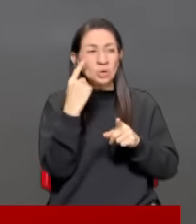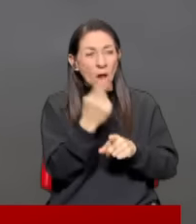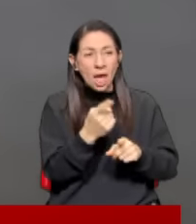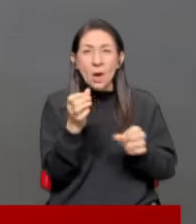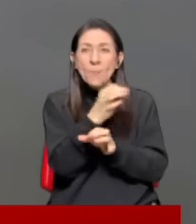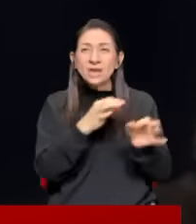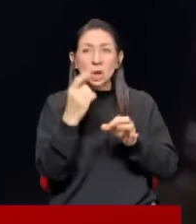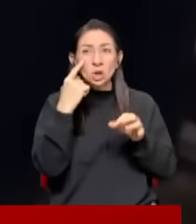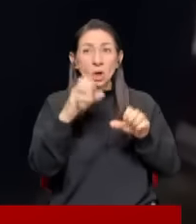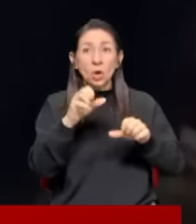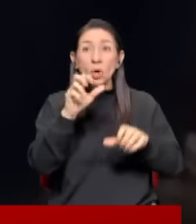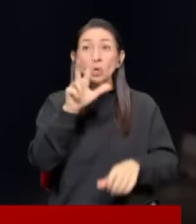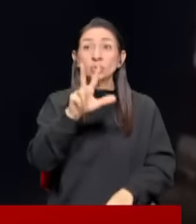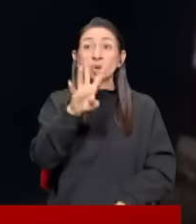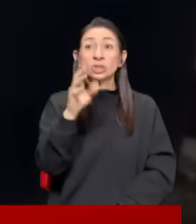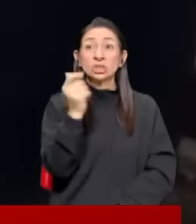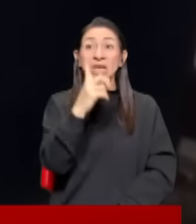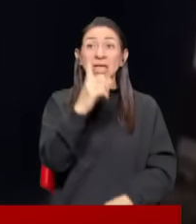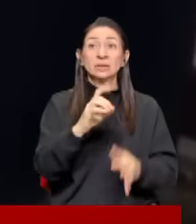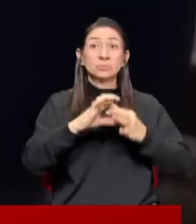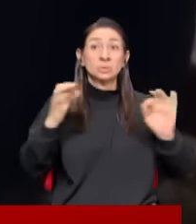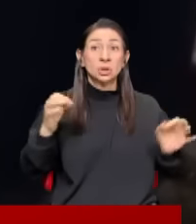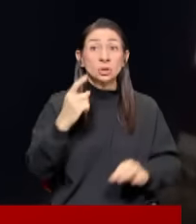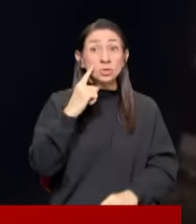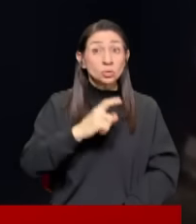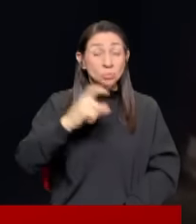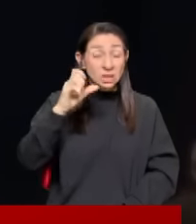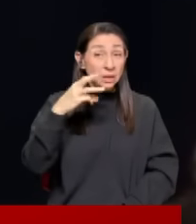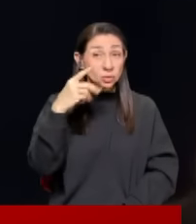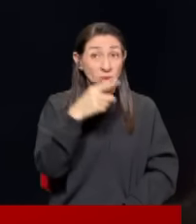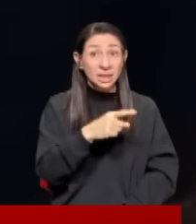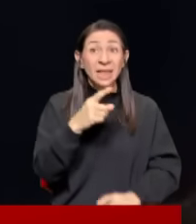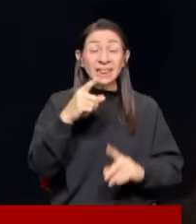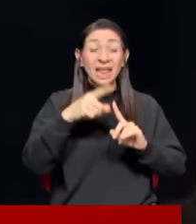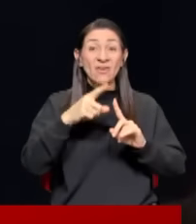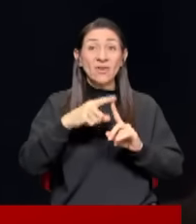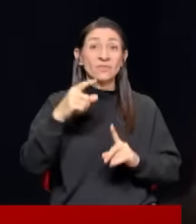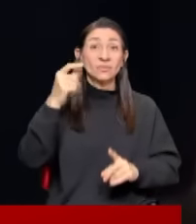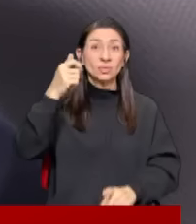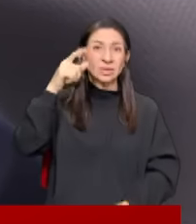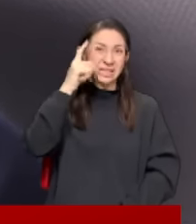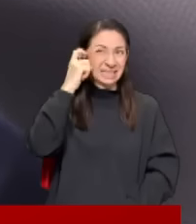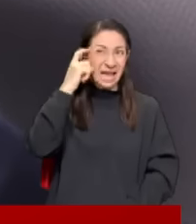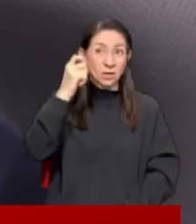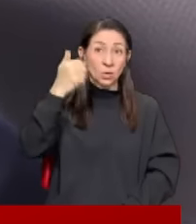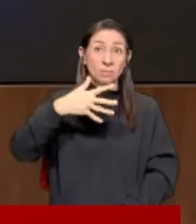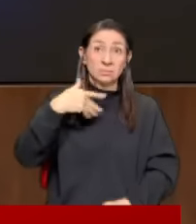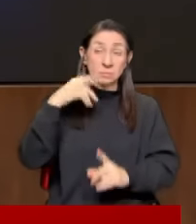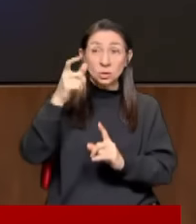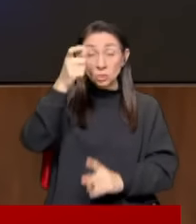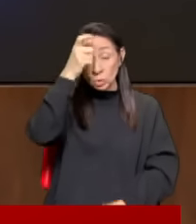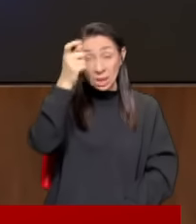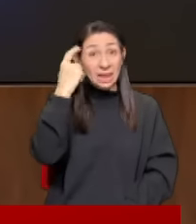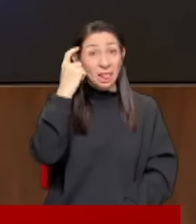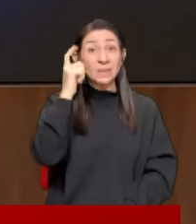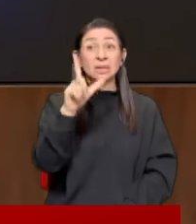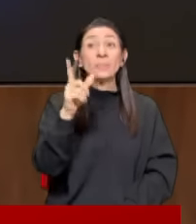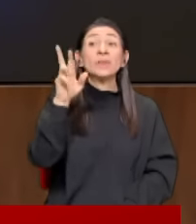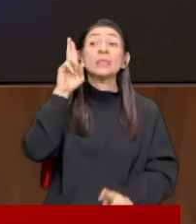ve gözaltına alınan 34 kişi için ilk sözleri. Cumhurbaşkanı Erdoğan Tel Aviv yönetimine seslendi. Türkiye'yi tanıyacaksınız.